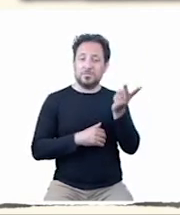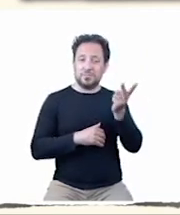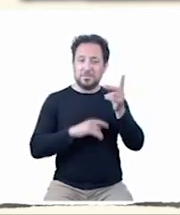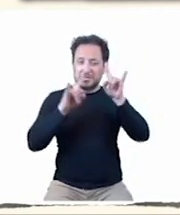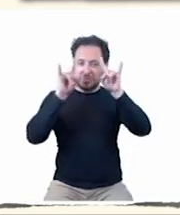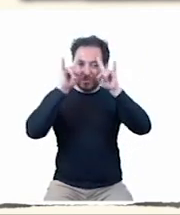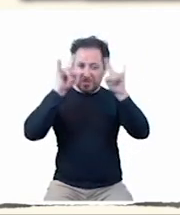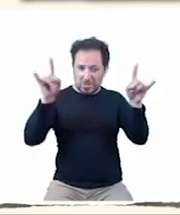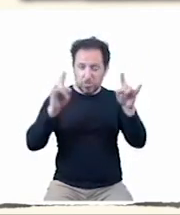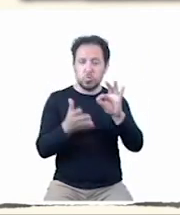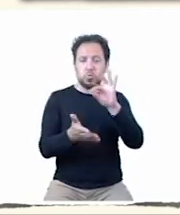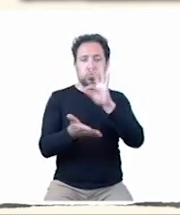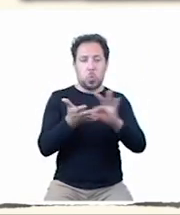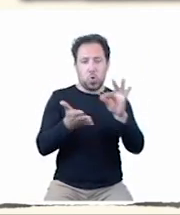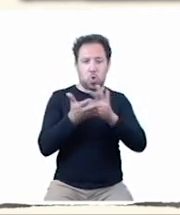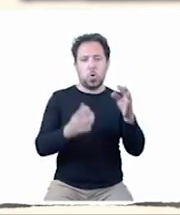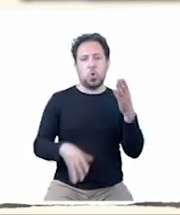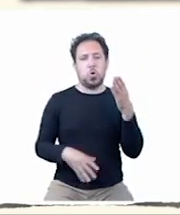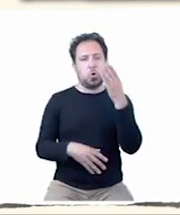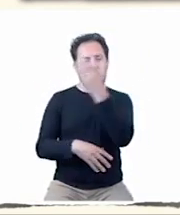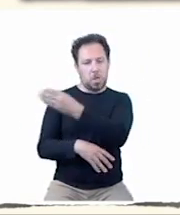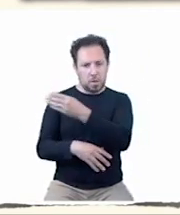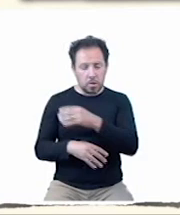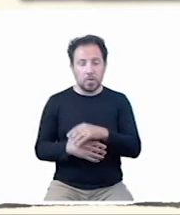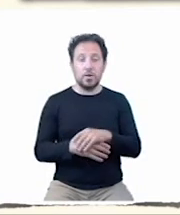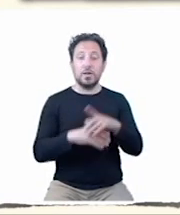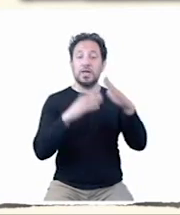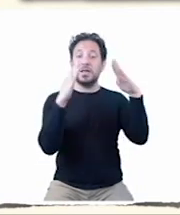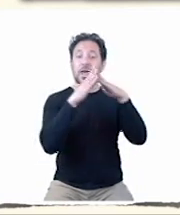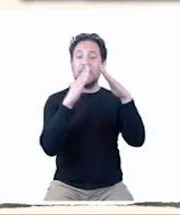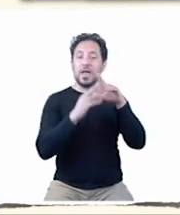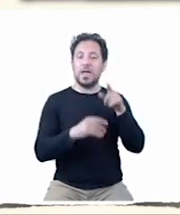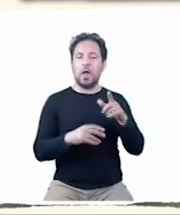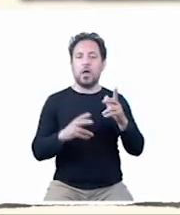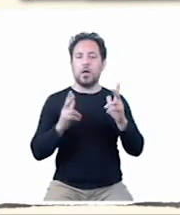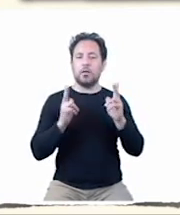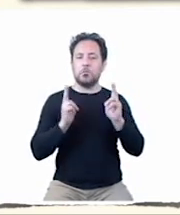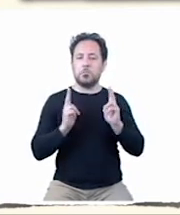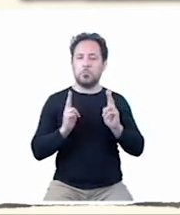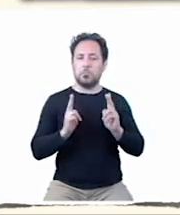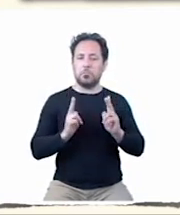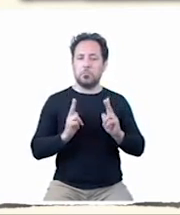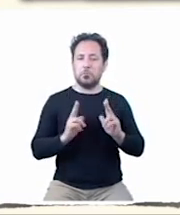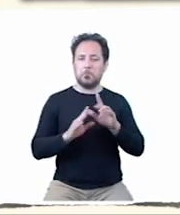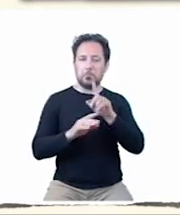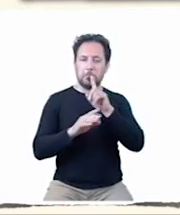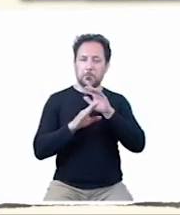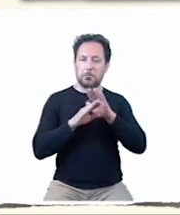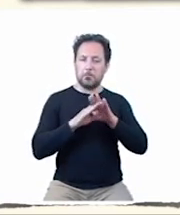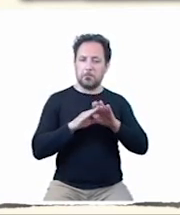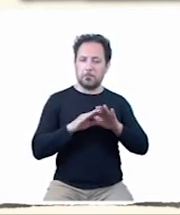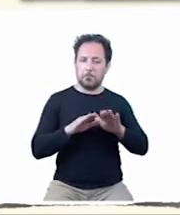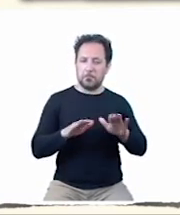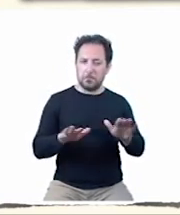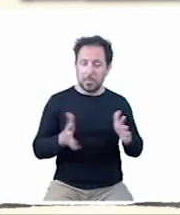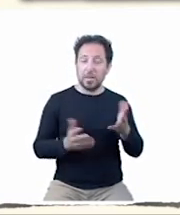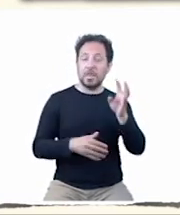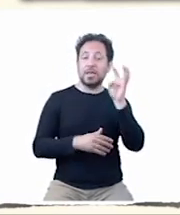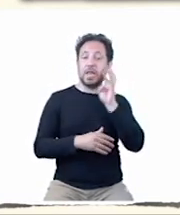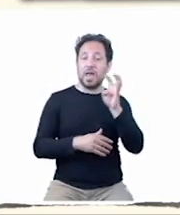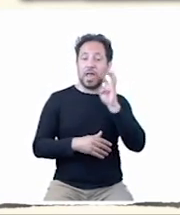Il giorno dopo i piccoli mostri andarono a scuola. La casa era tranquilla.